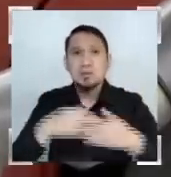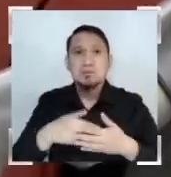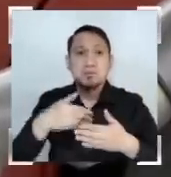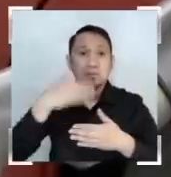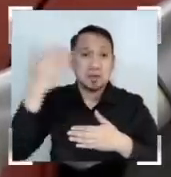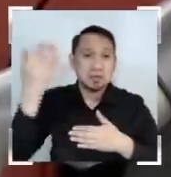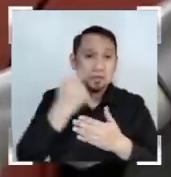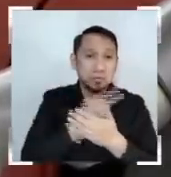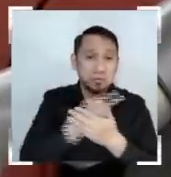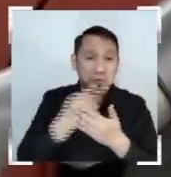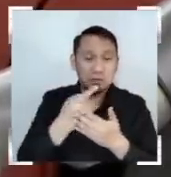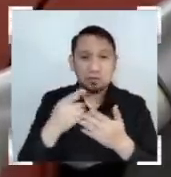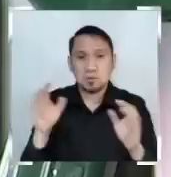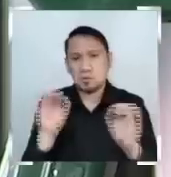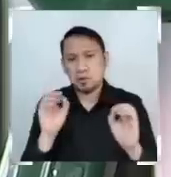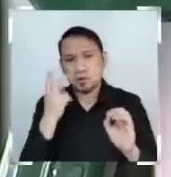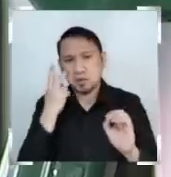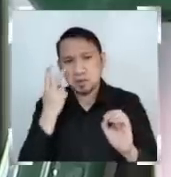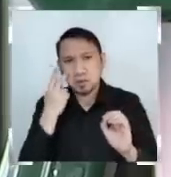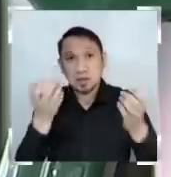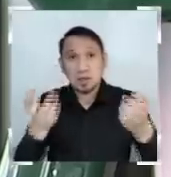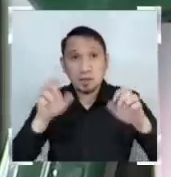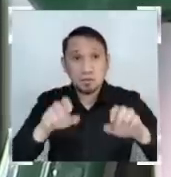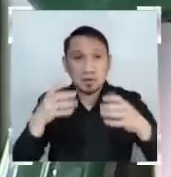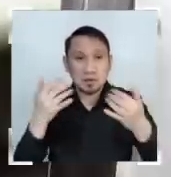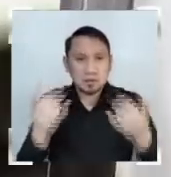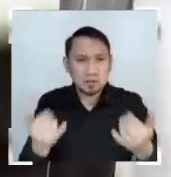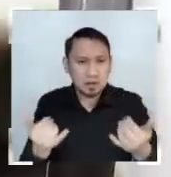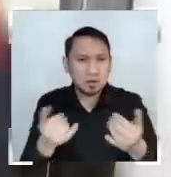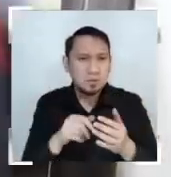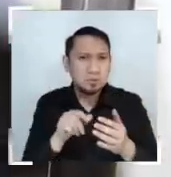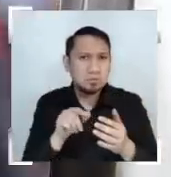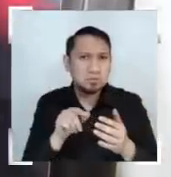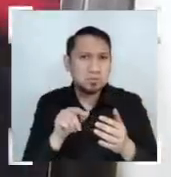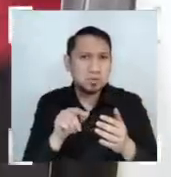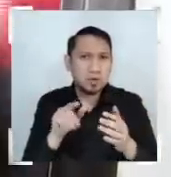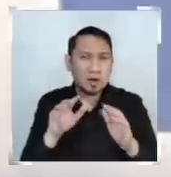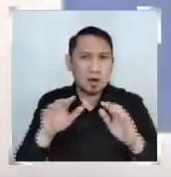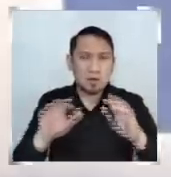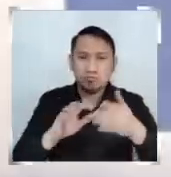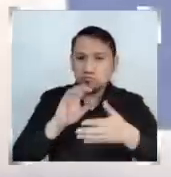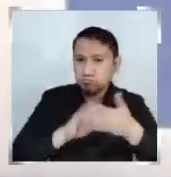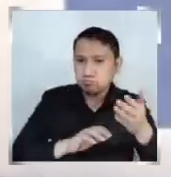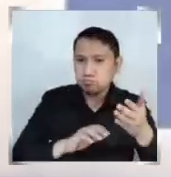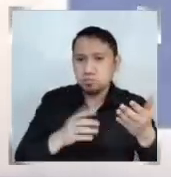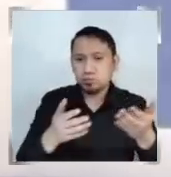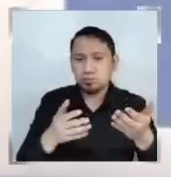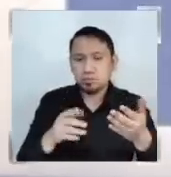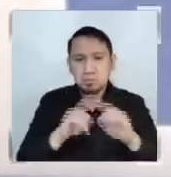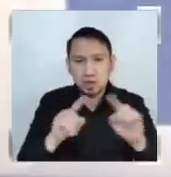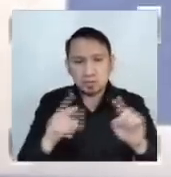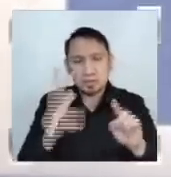tayong nakikitang event ngayon na siyang mag-o-offset nung push nitong mga event na to na tuloy-tuloy nagpapa-increase